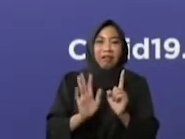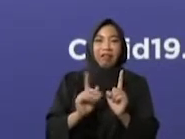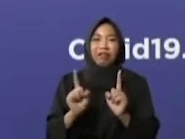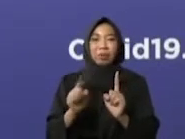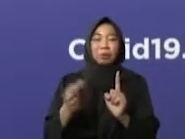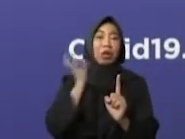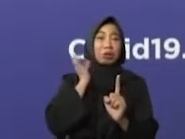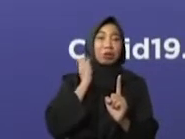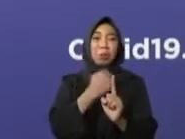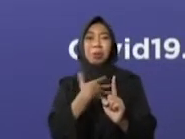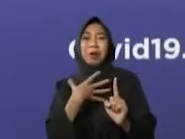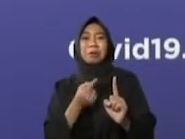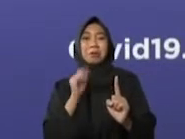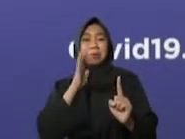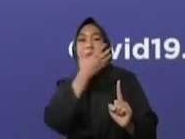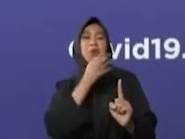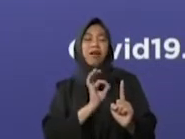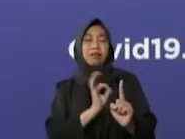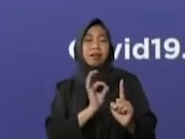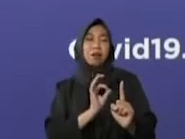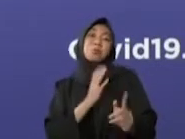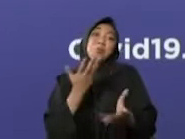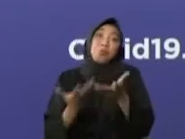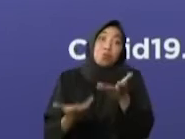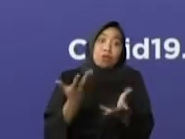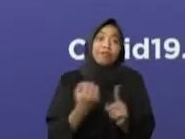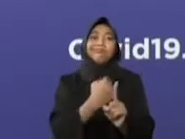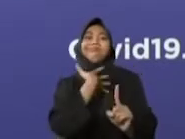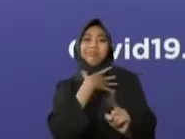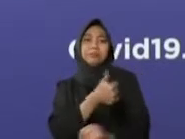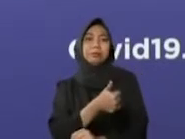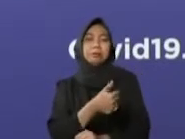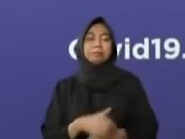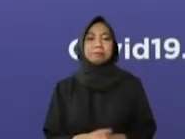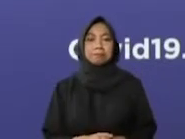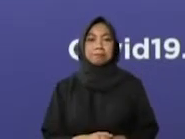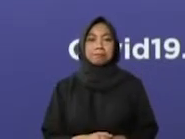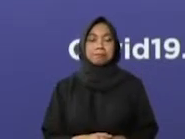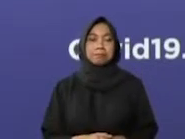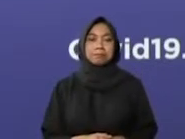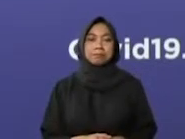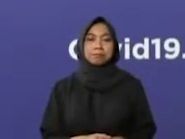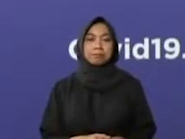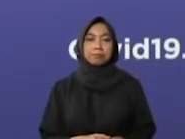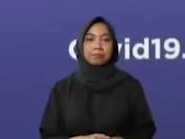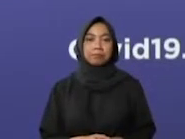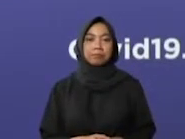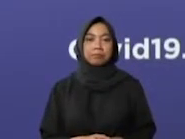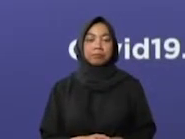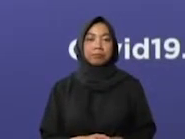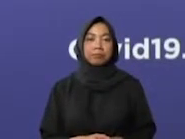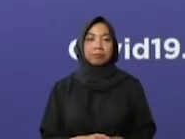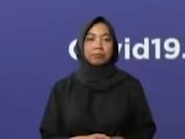tertular karena tidak terlindungi maka akan kemungkinan besar tertular Disamping itu troubled ini juga bisa